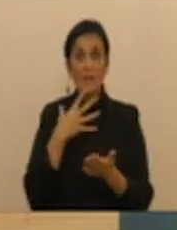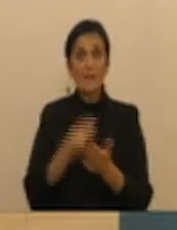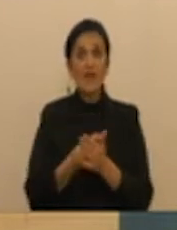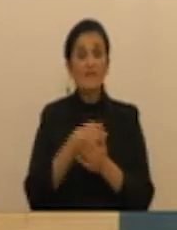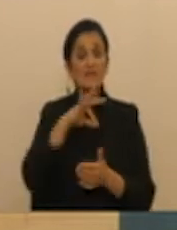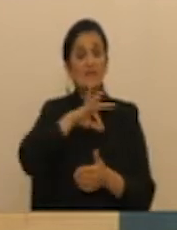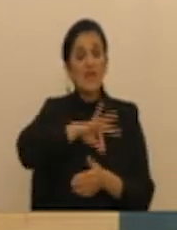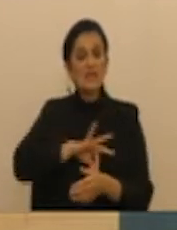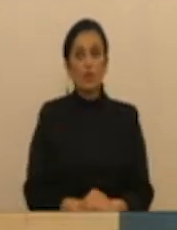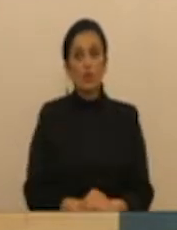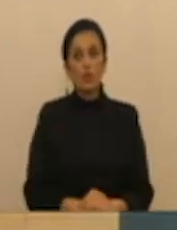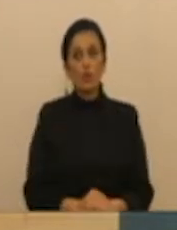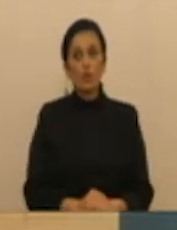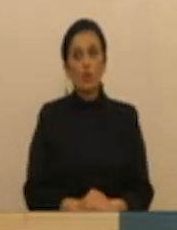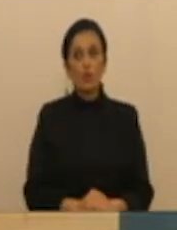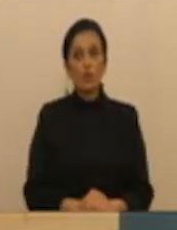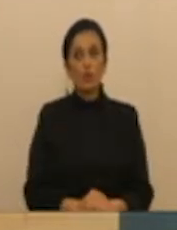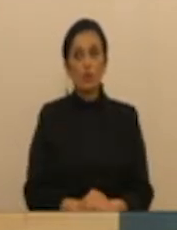სასარგებლოდ